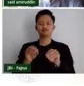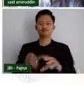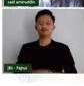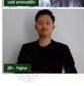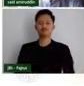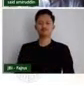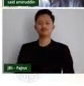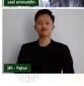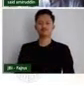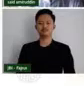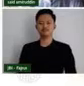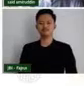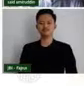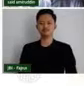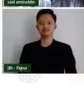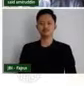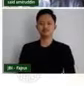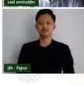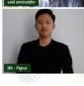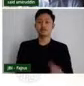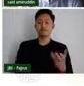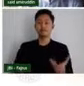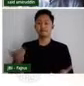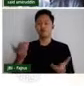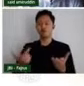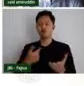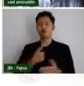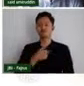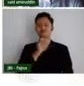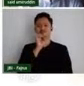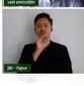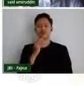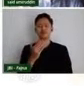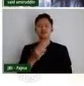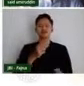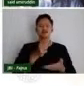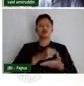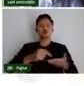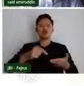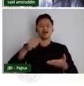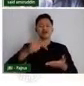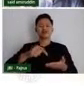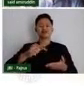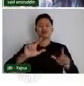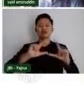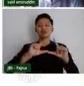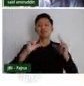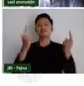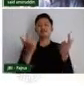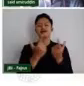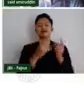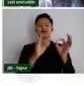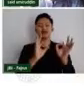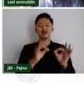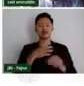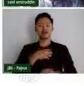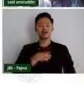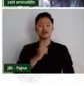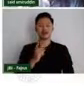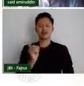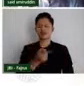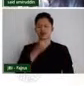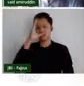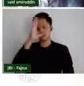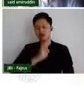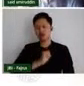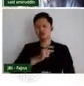Jadi mungkin bisa kita katakan sekolah itu adalah suatu lembaga pendidikan yang berhak. Oh, yang ada-ada mungkin kita tahu sebagaimana sekolah-sekolah